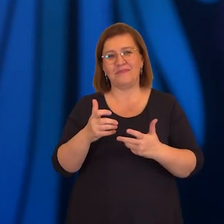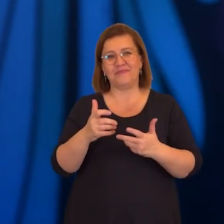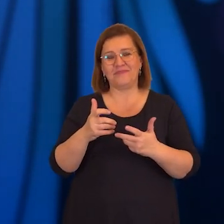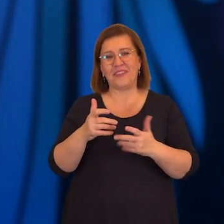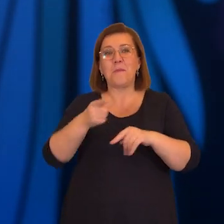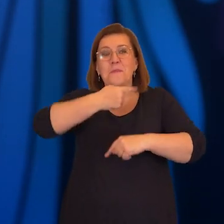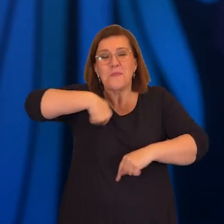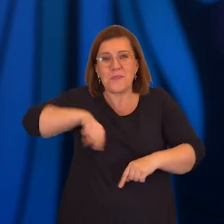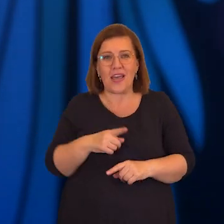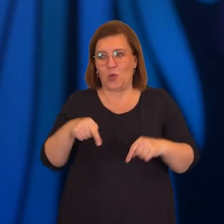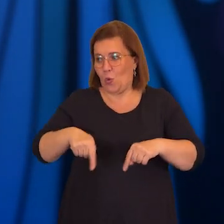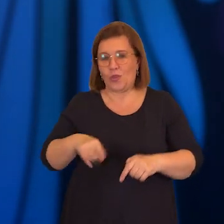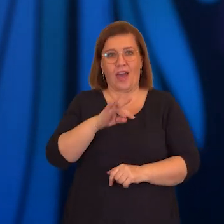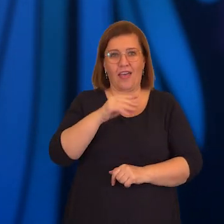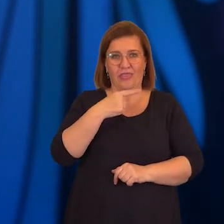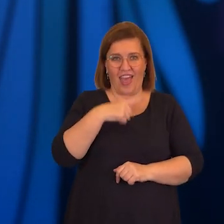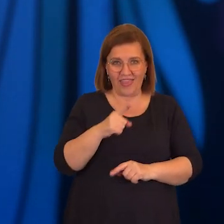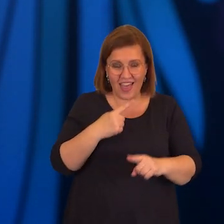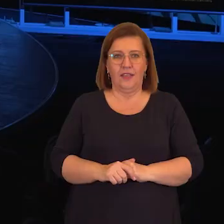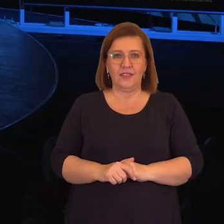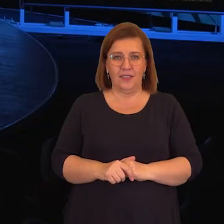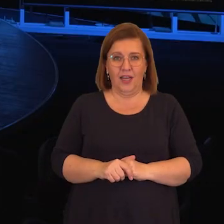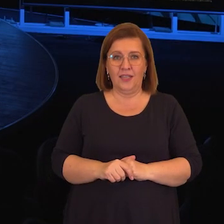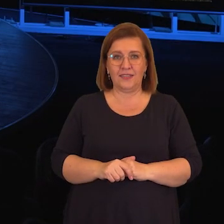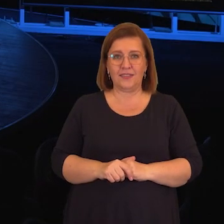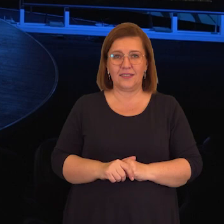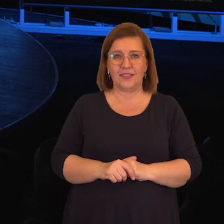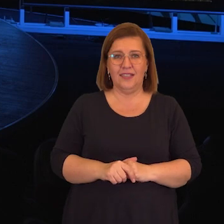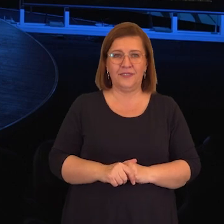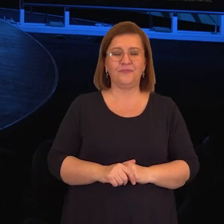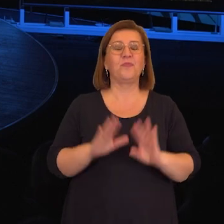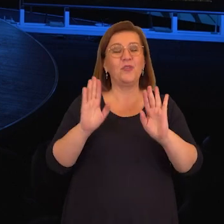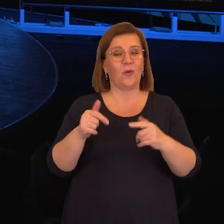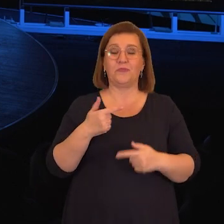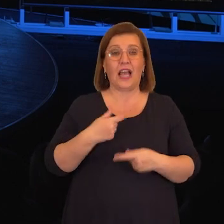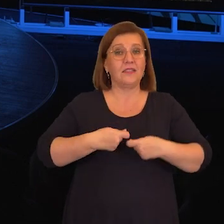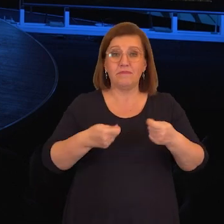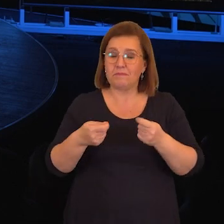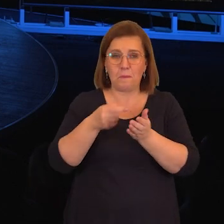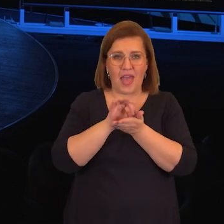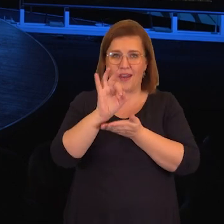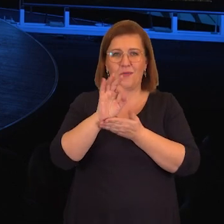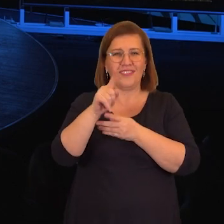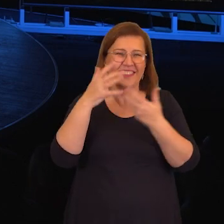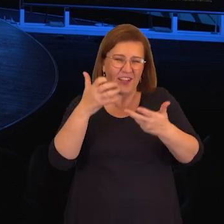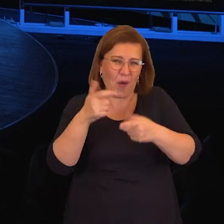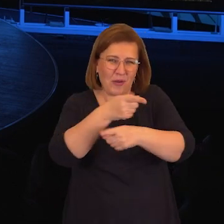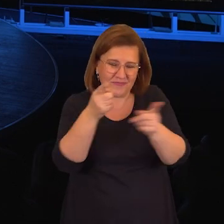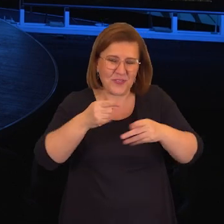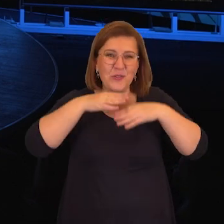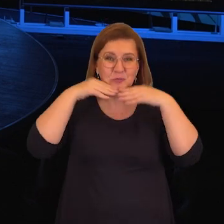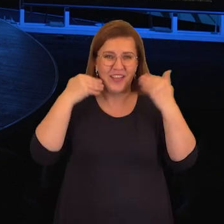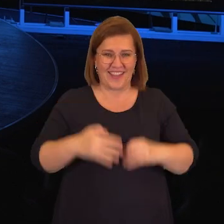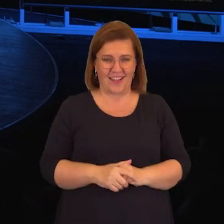My jesteśmy na TEDxie i tutaj omawiamy poważne idee. Jak już wiecie, nie sprzedaję pereł, ale chciałam, żebyście się uśmiechnęli. Dlatego,